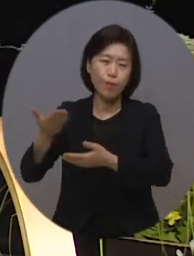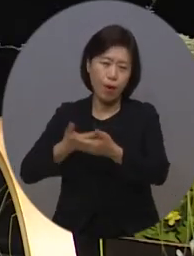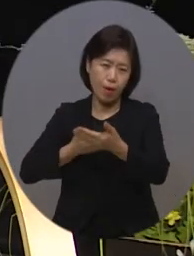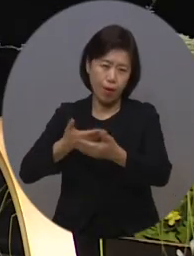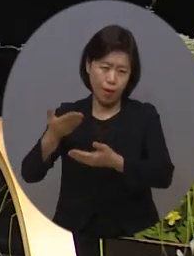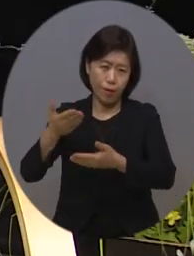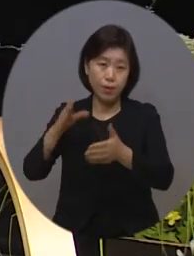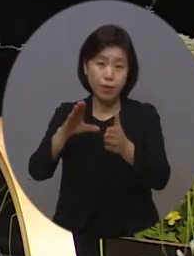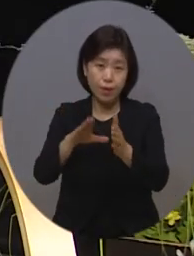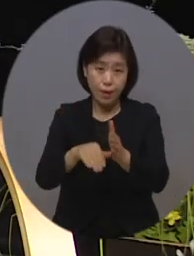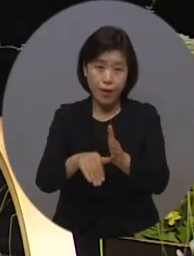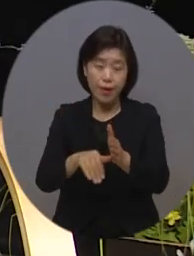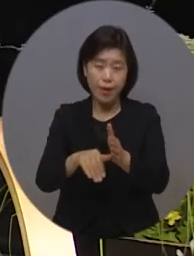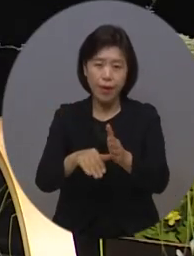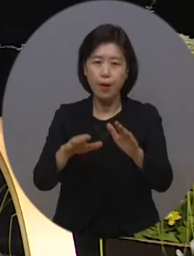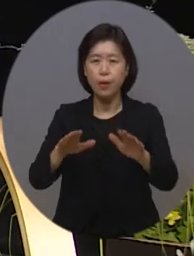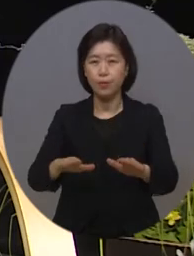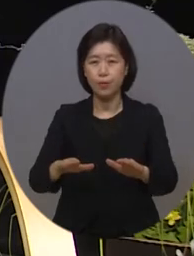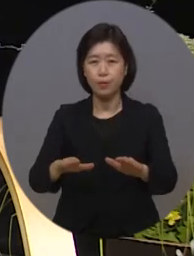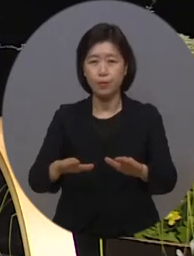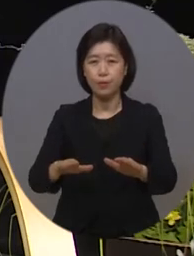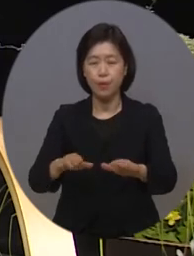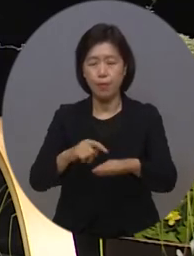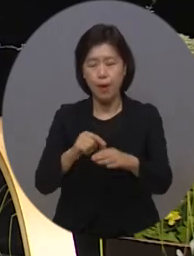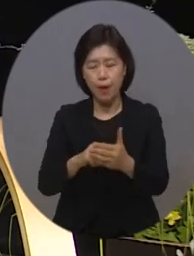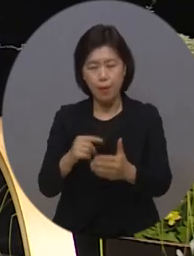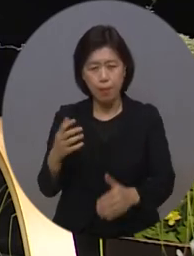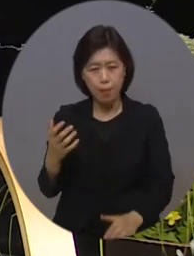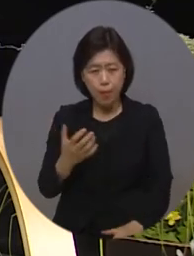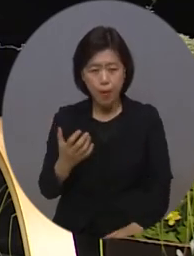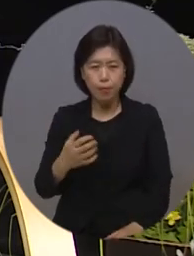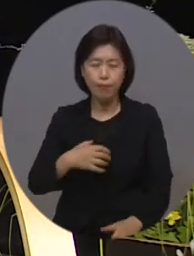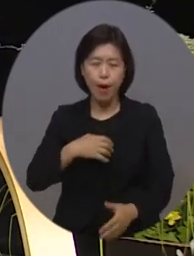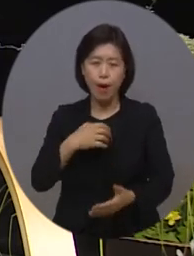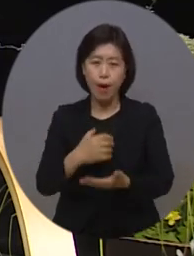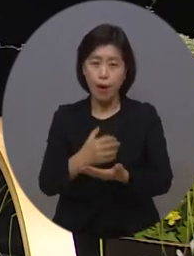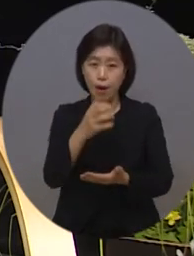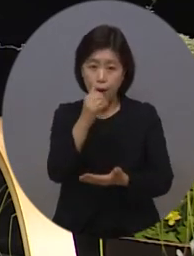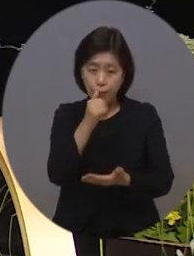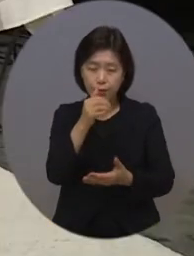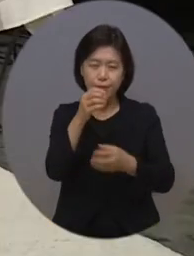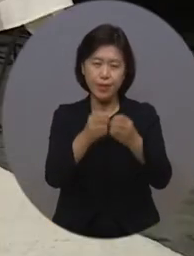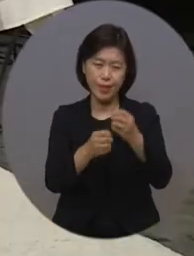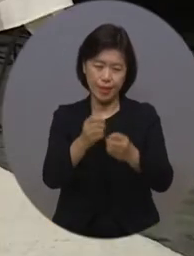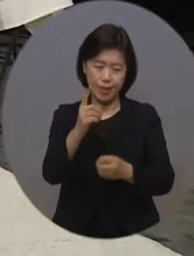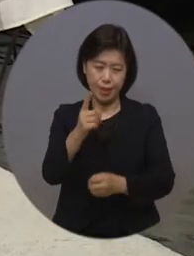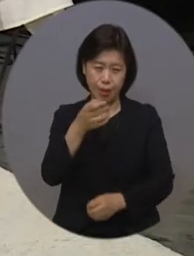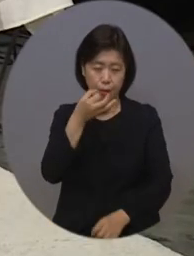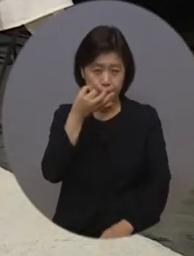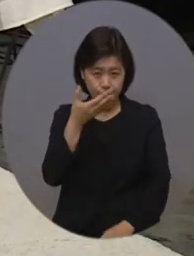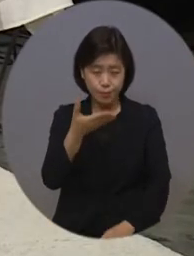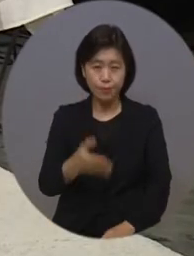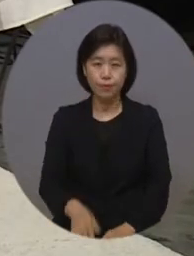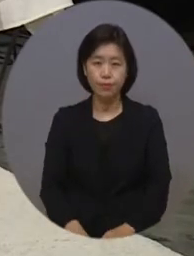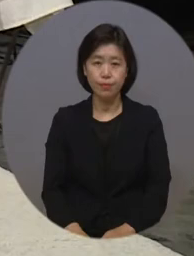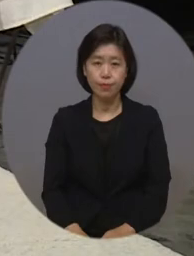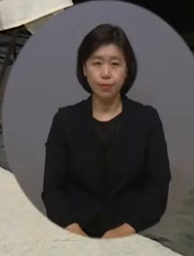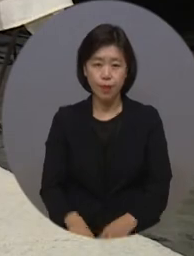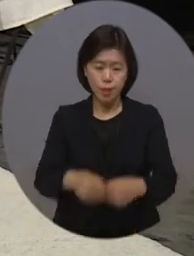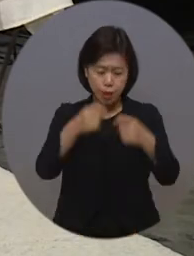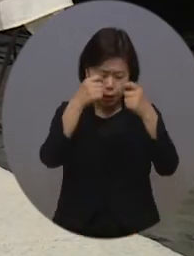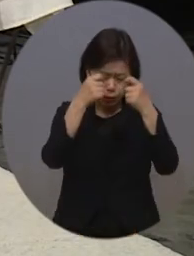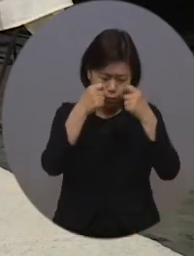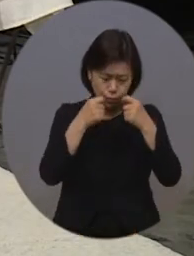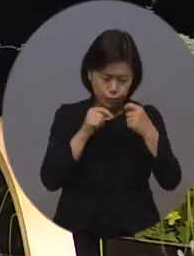가슴 벅차도록 아픈 시 한 편 같이 읽으며 힘내봤으면 합니다. 슬픔을 슬프다 말하지